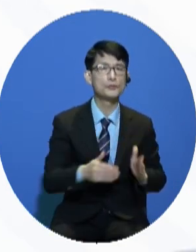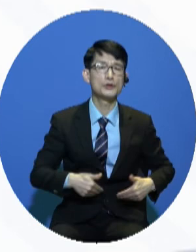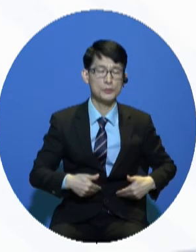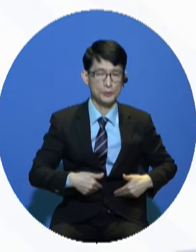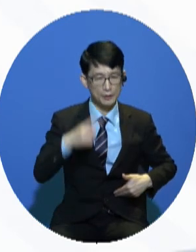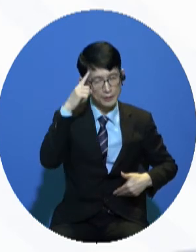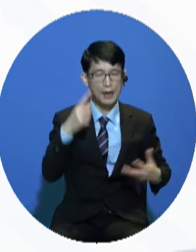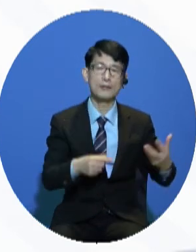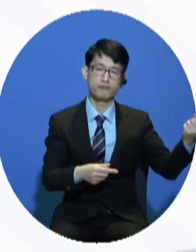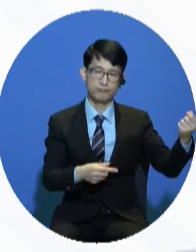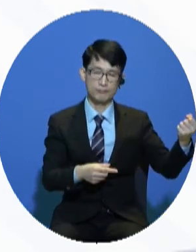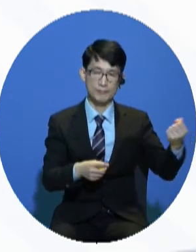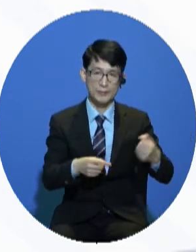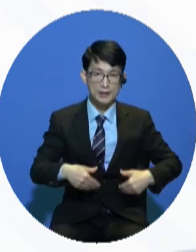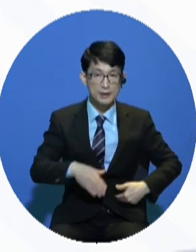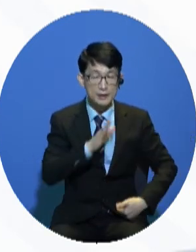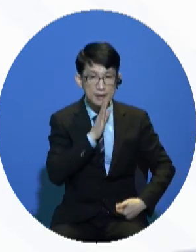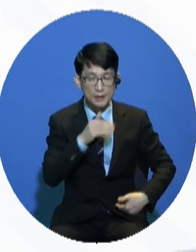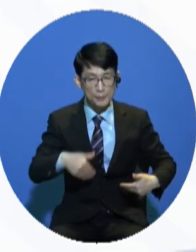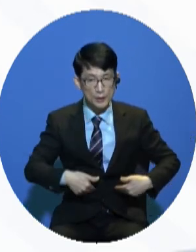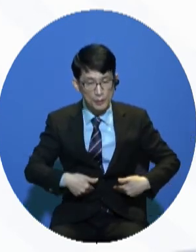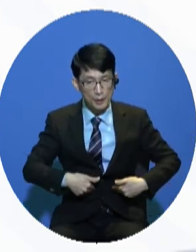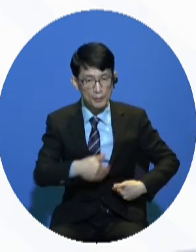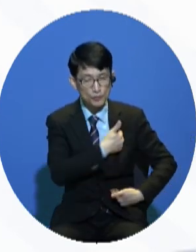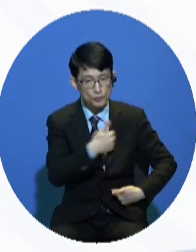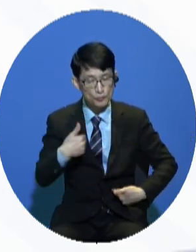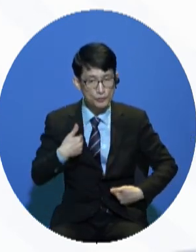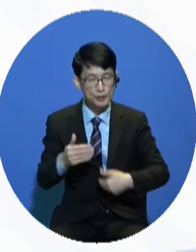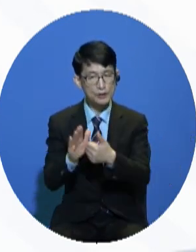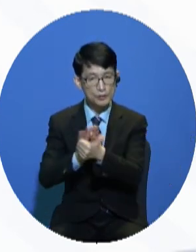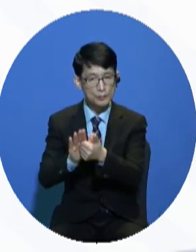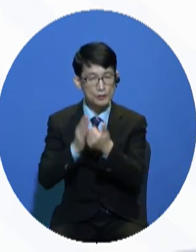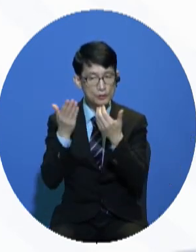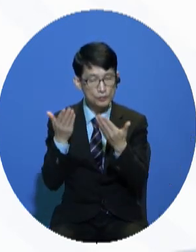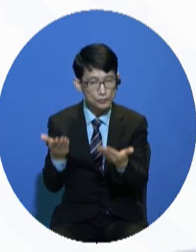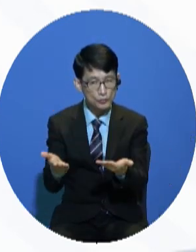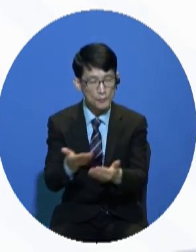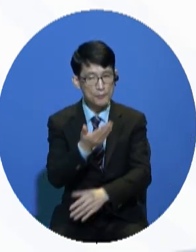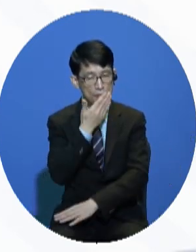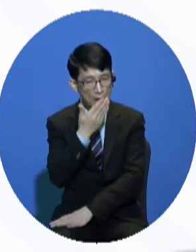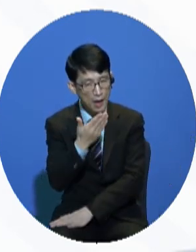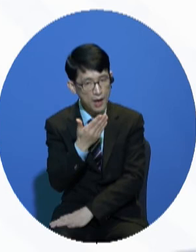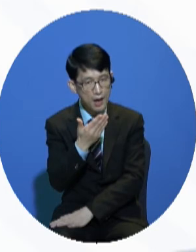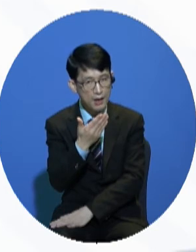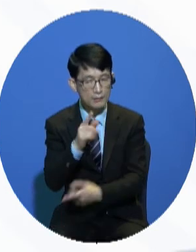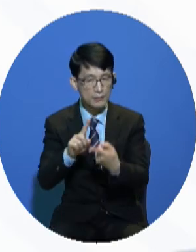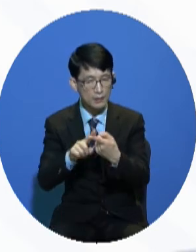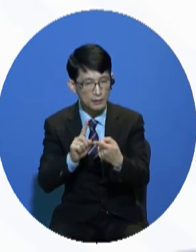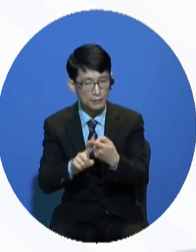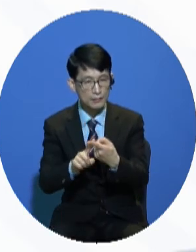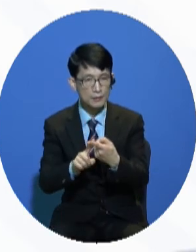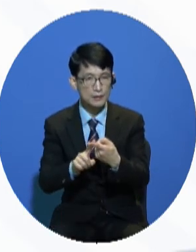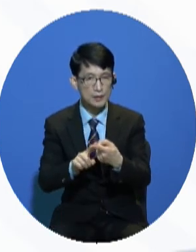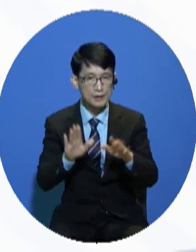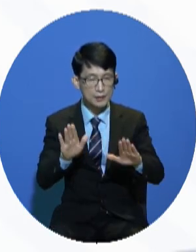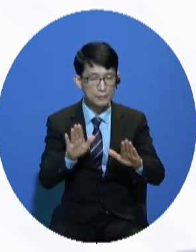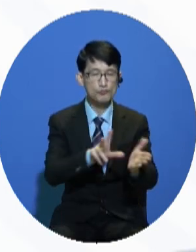필요한 장애인에게 필요한 서비스를 필요한 만큼 제공할 수 있겠느냐에 대한 그런 이제 문제 제기가 지금까지 쭉 이어왔습니다.